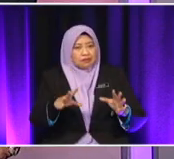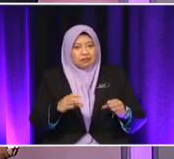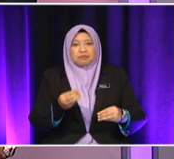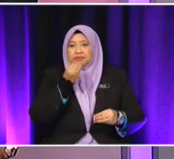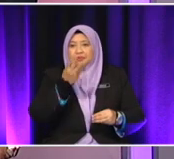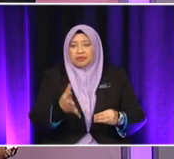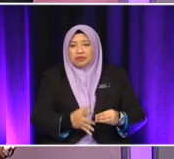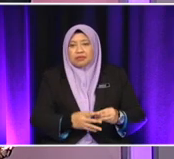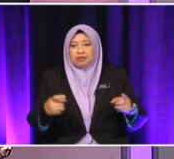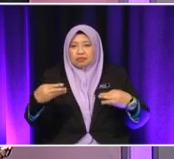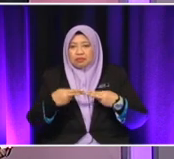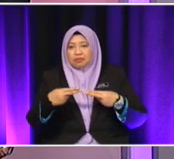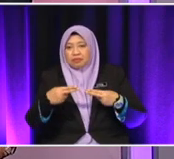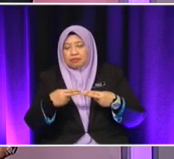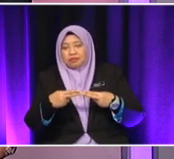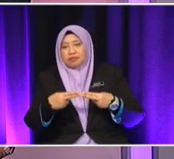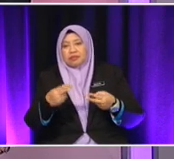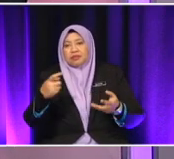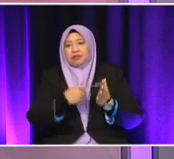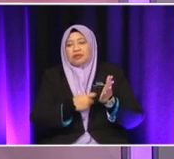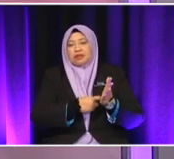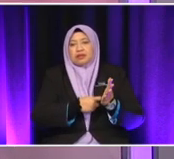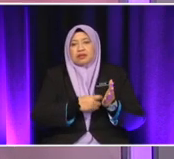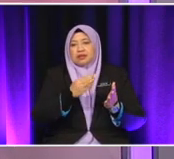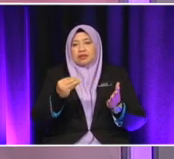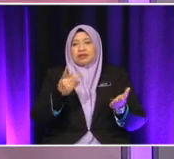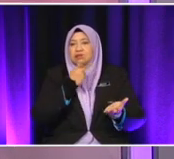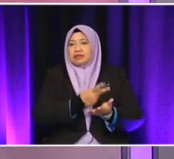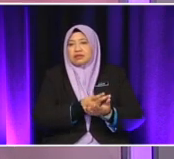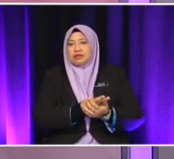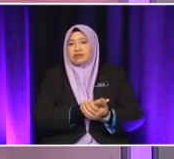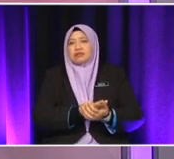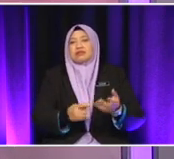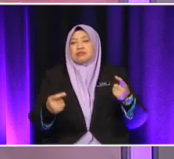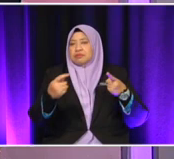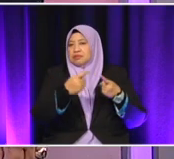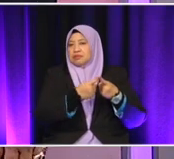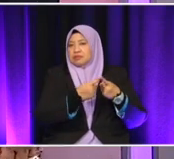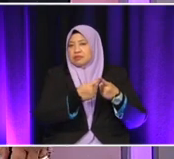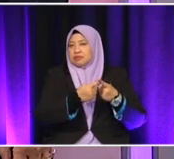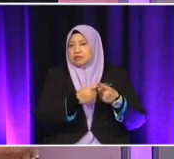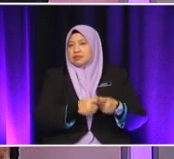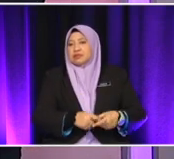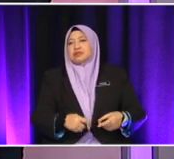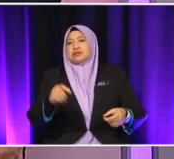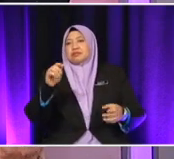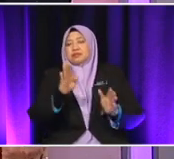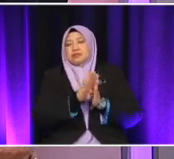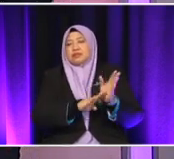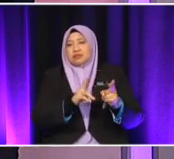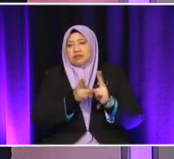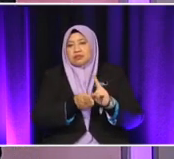di antara harga dengan quantity yang ditawar adalah kita Panggil sebagai positif ataupun berubah secara langsung